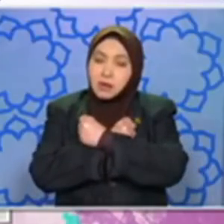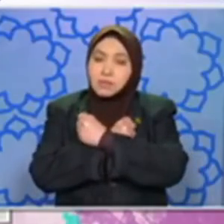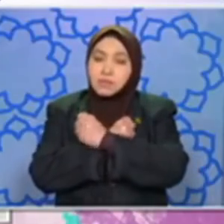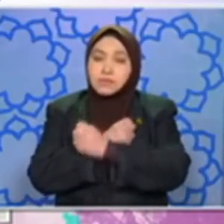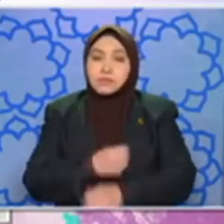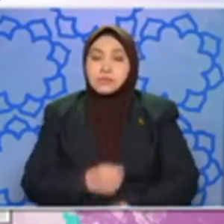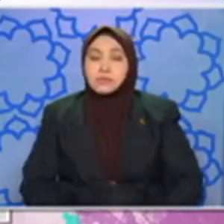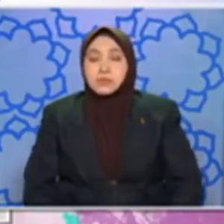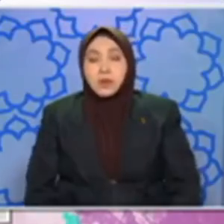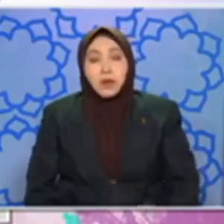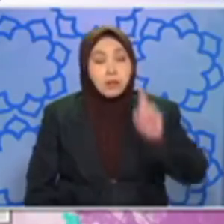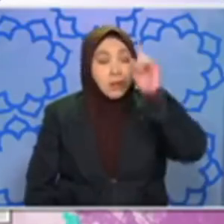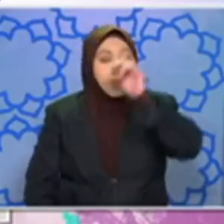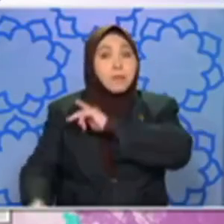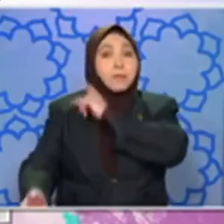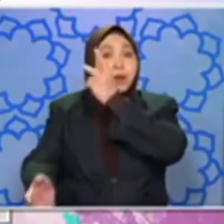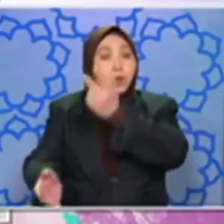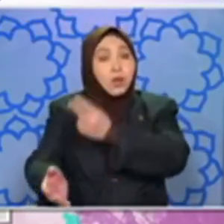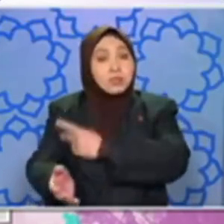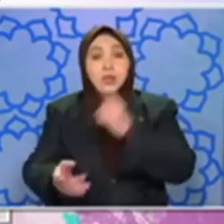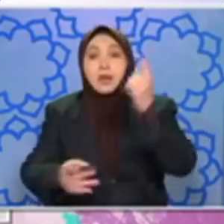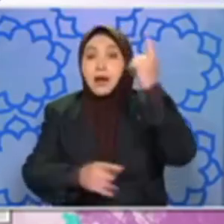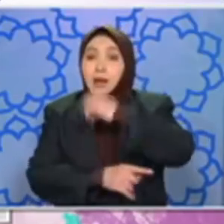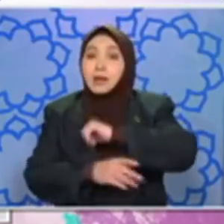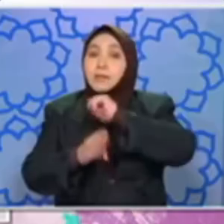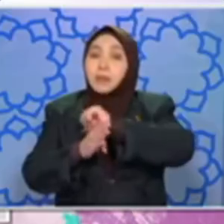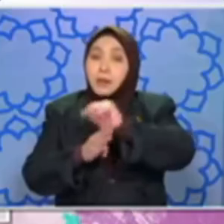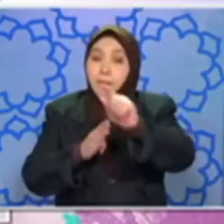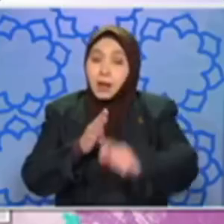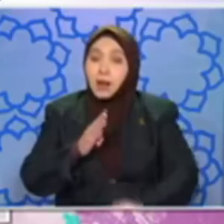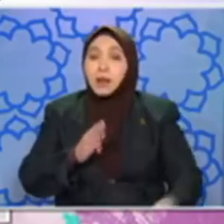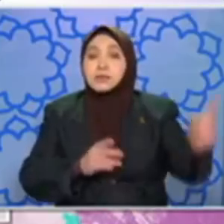الرحيم مالك يوم